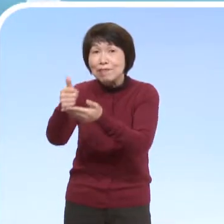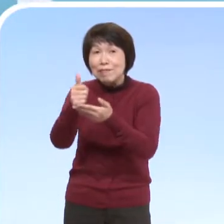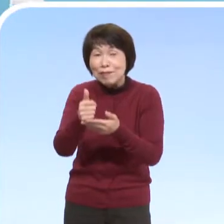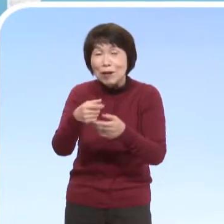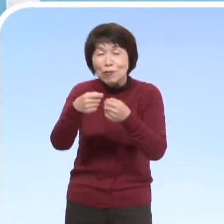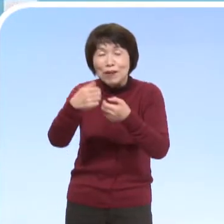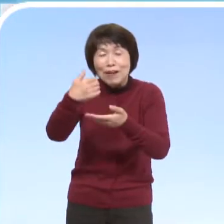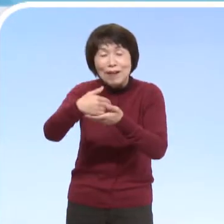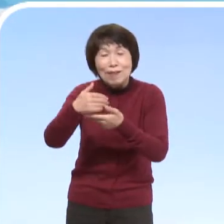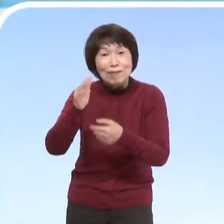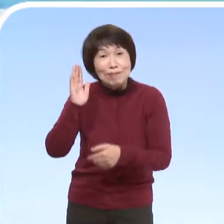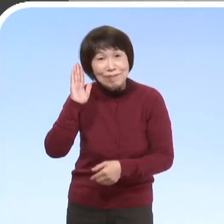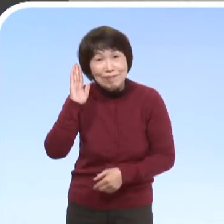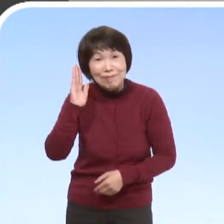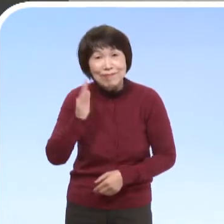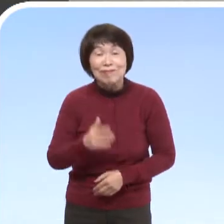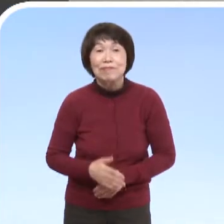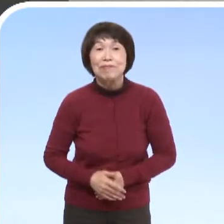うことに。